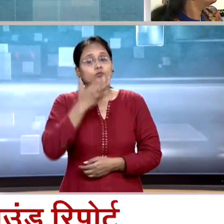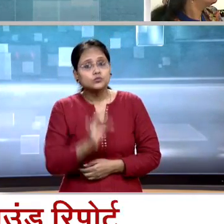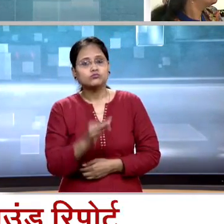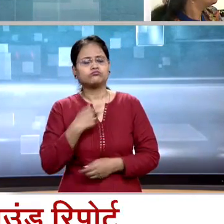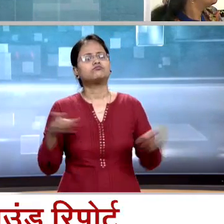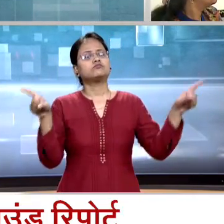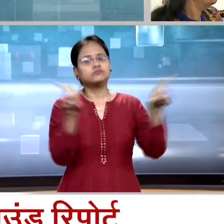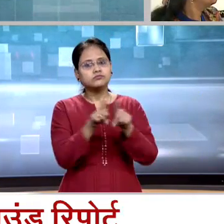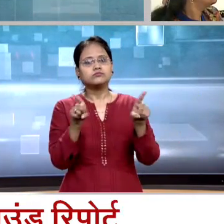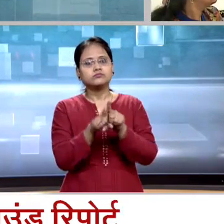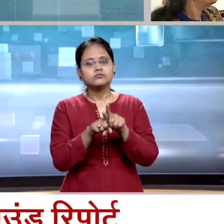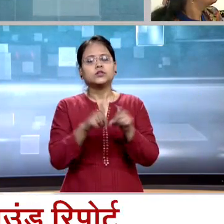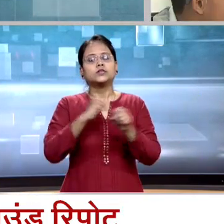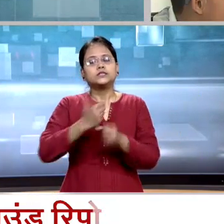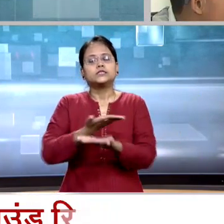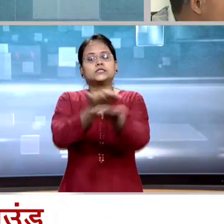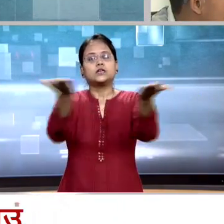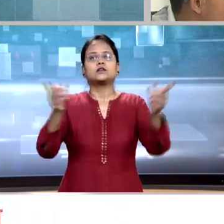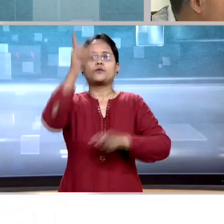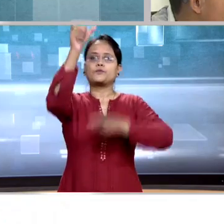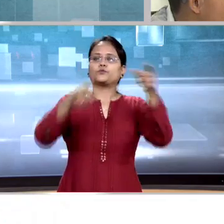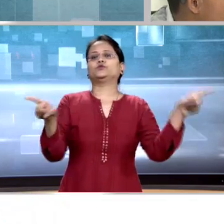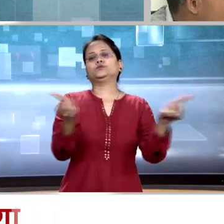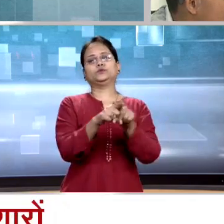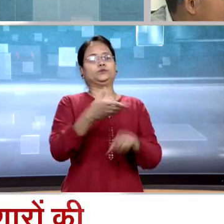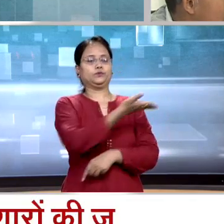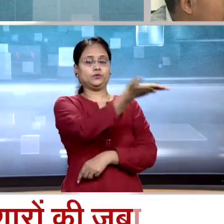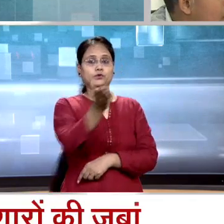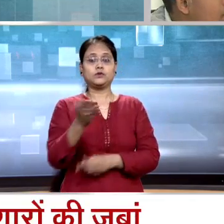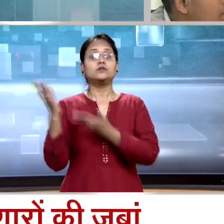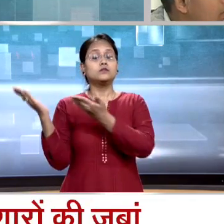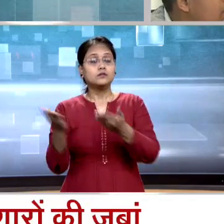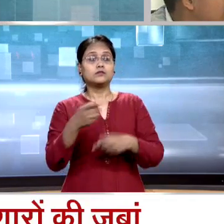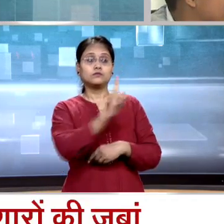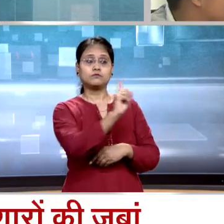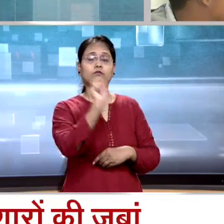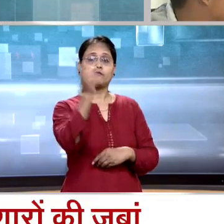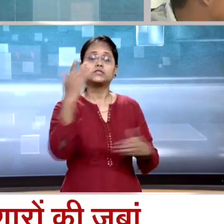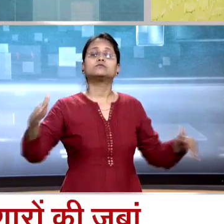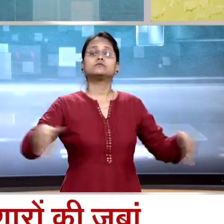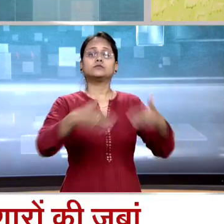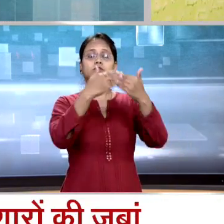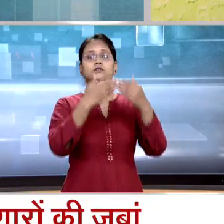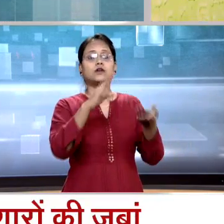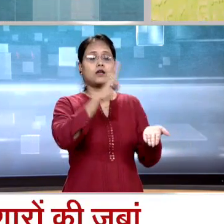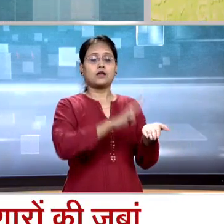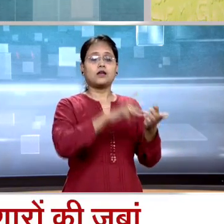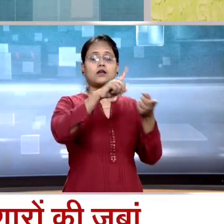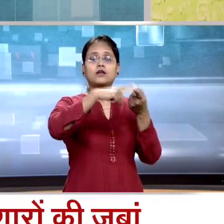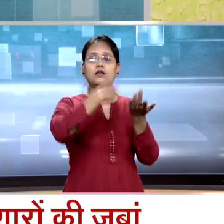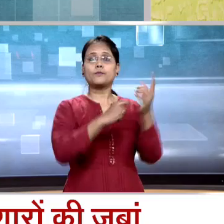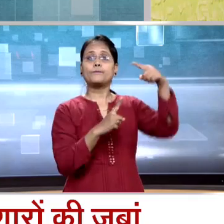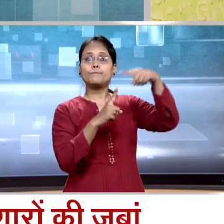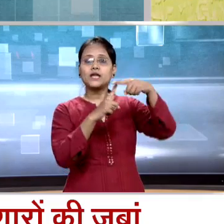ये हमारी तरह आम लोगों में ही गिने जाते हैं। चलिए आपको सबसे पहले परिचय करवाते हैं मेरठ के रहने